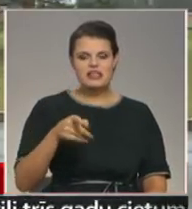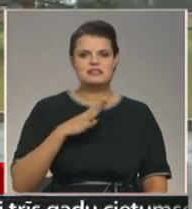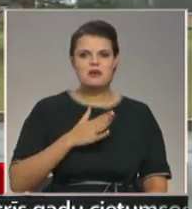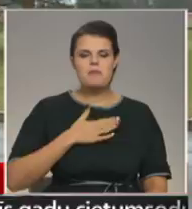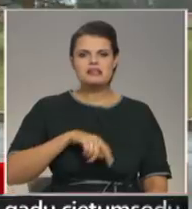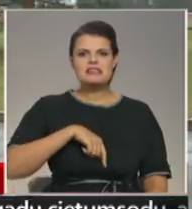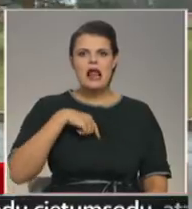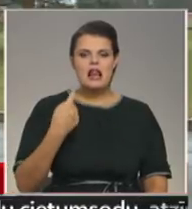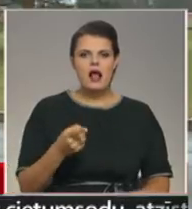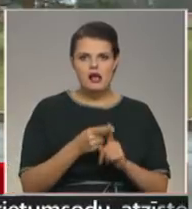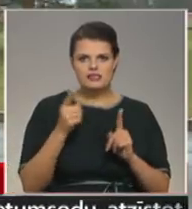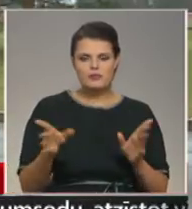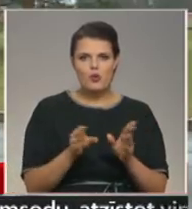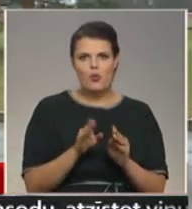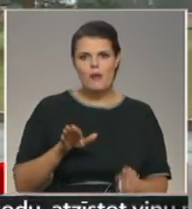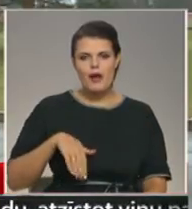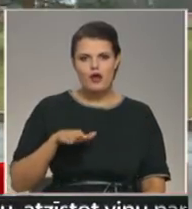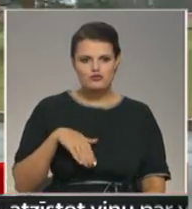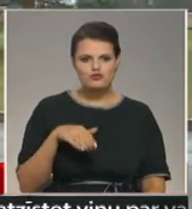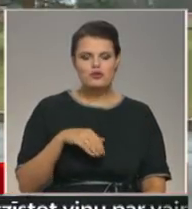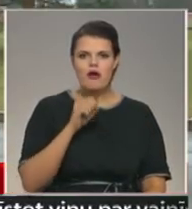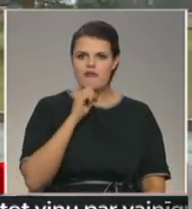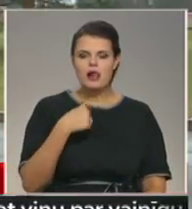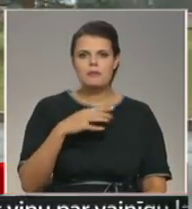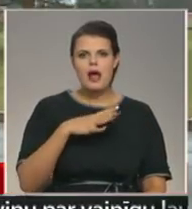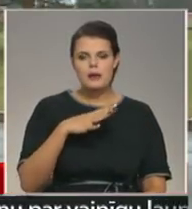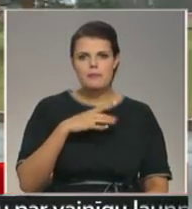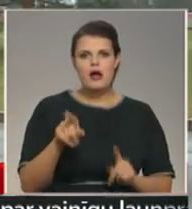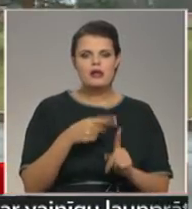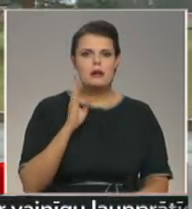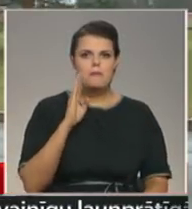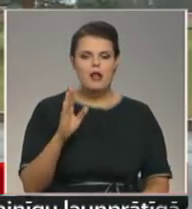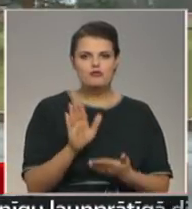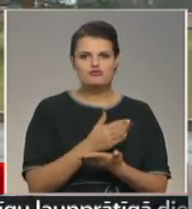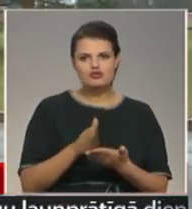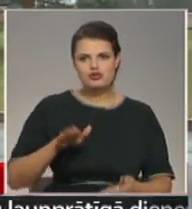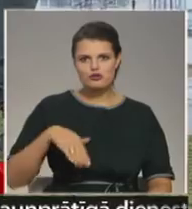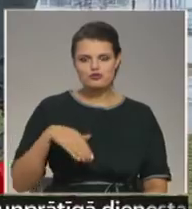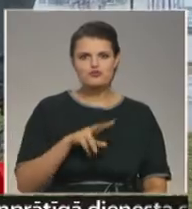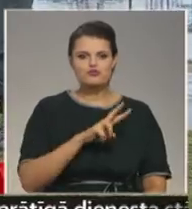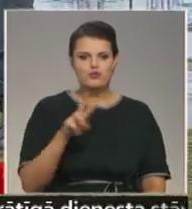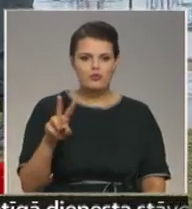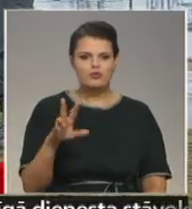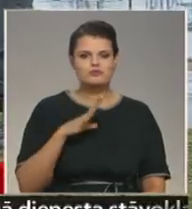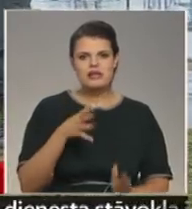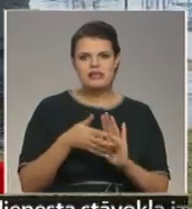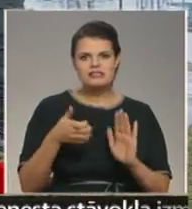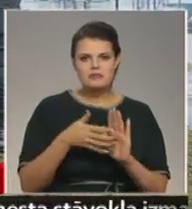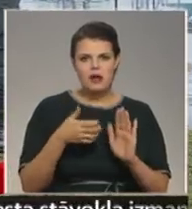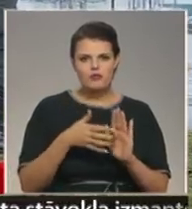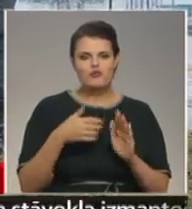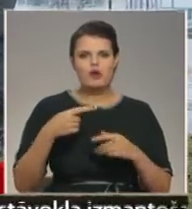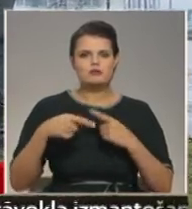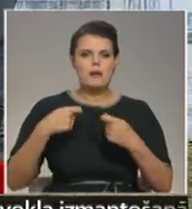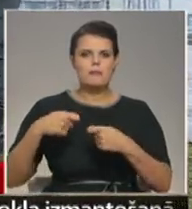mans ilgākais periods ar sunīti kopā. Vēlāk man bija atkal beļģu škirnes sunītis, kurš tika izmantots vaislā, bet